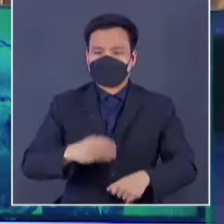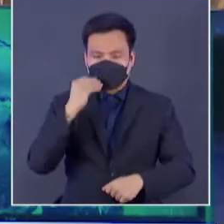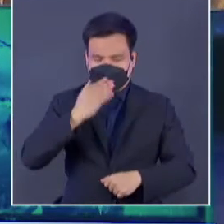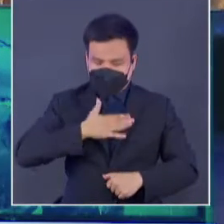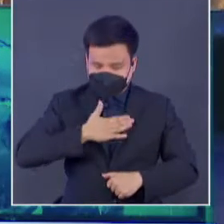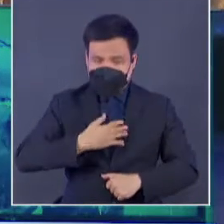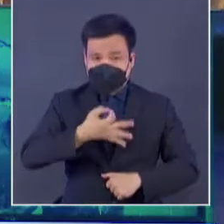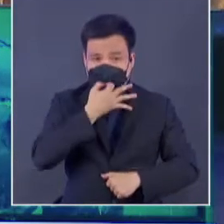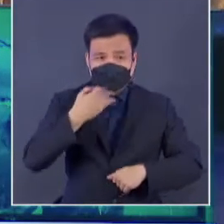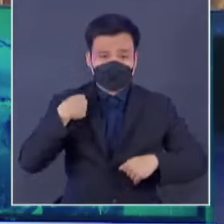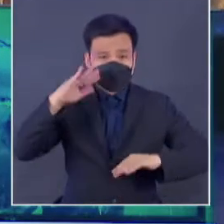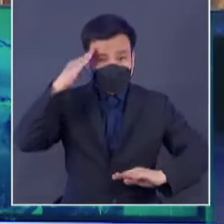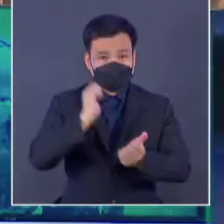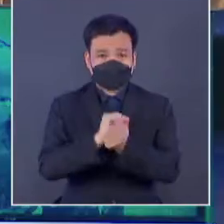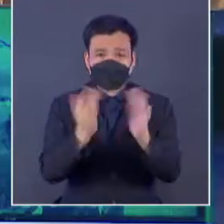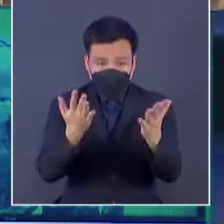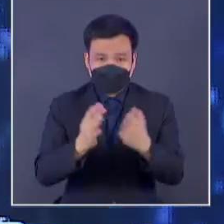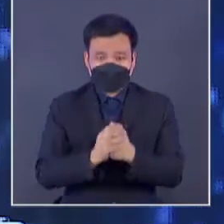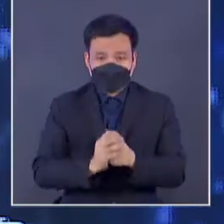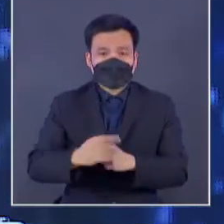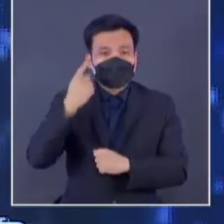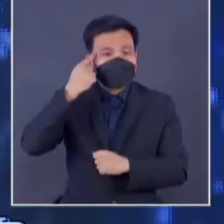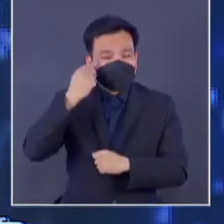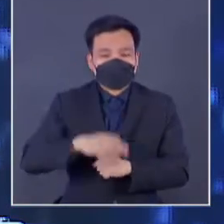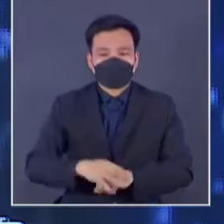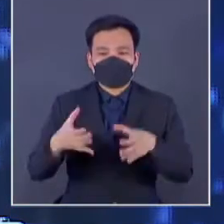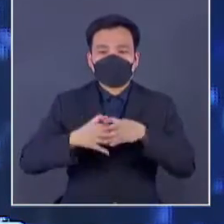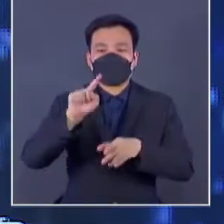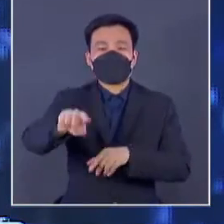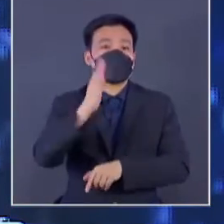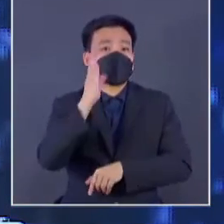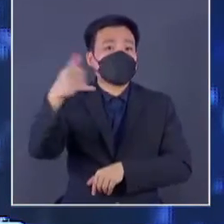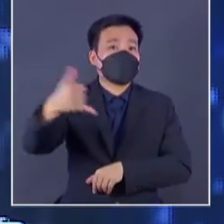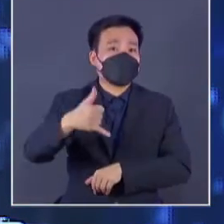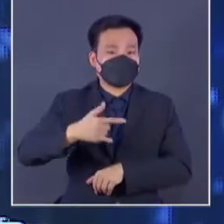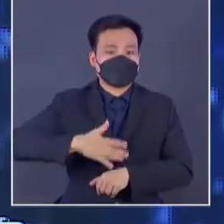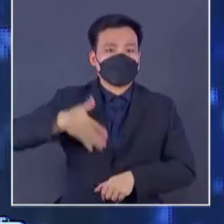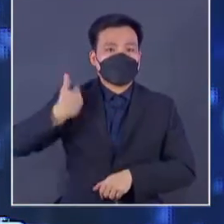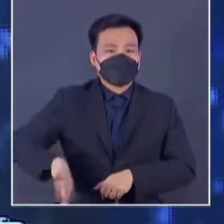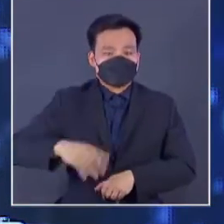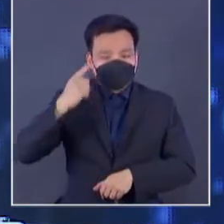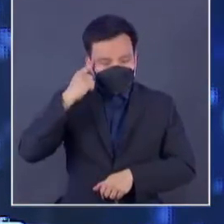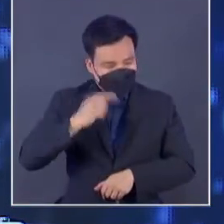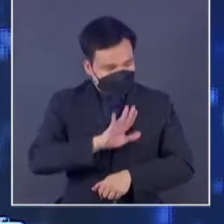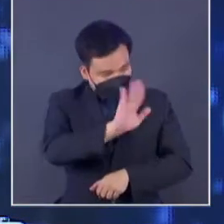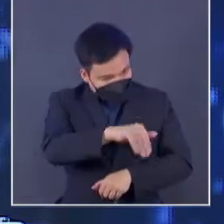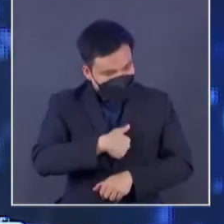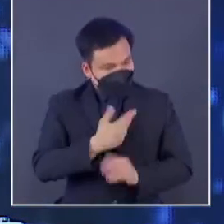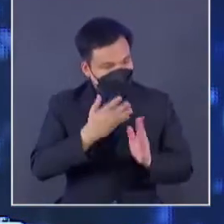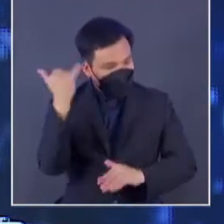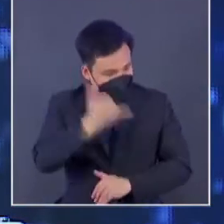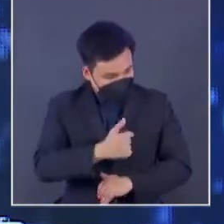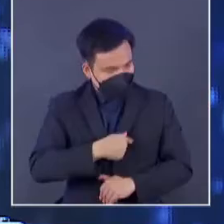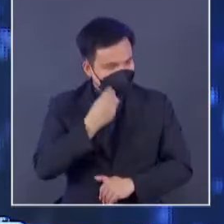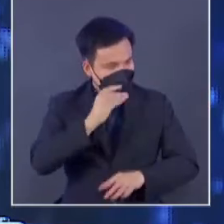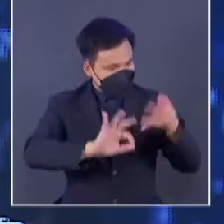วจท่าทางจะทำให้ชายชะกันไม่พอใจครับสุดท้ายเขาก็ข่มขู่บอกว่าเดี๋ยวจะมาเผาบ้